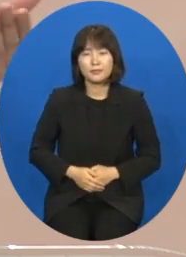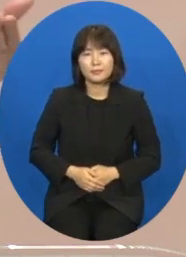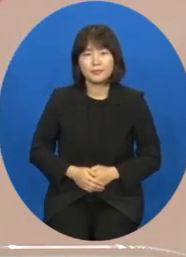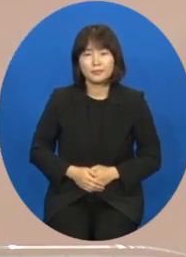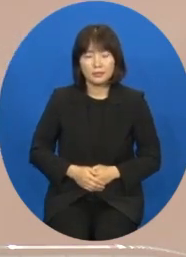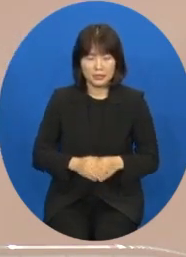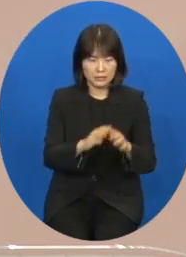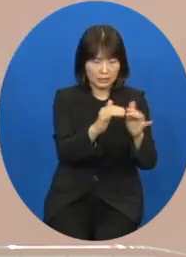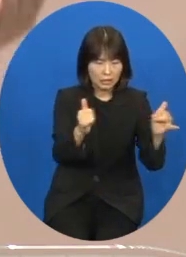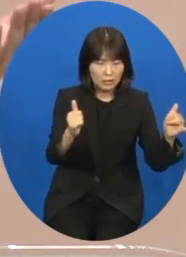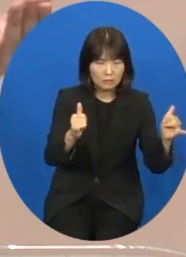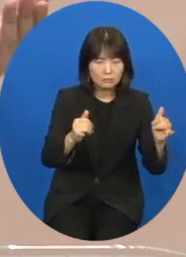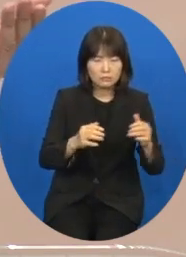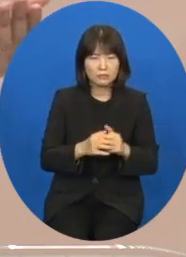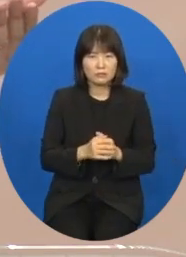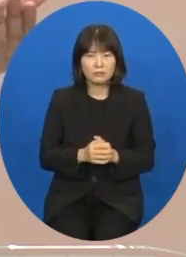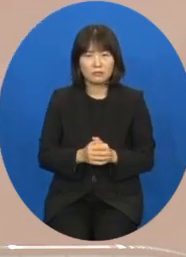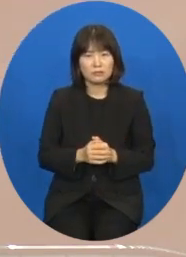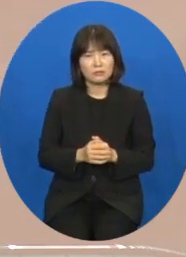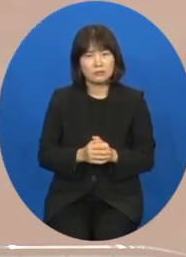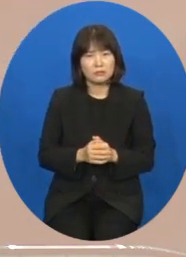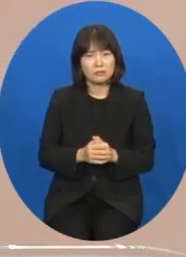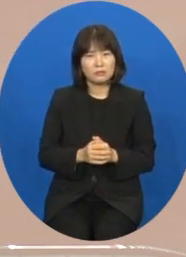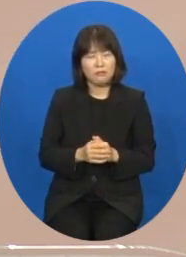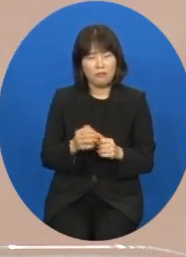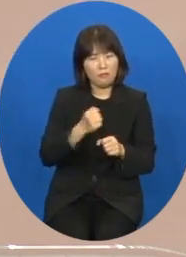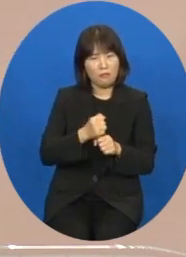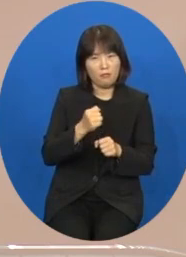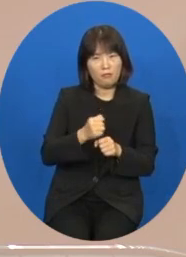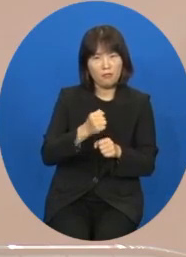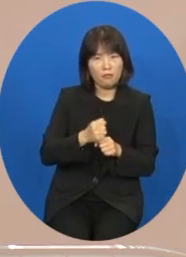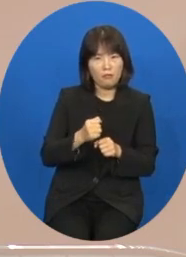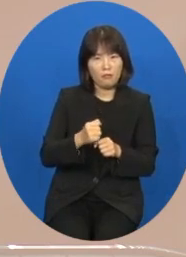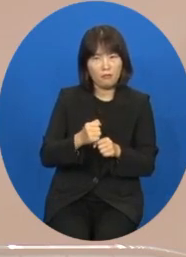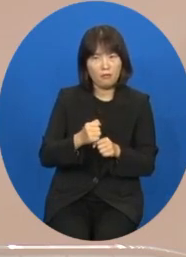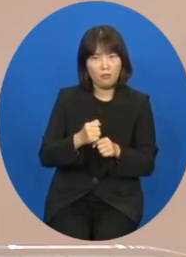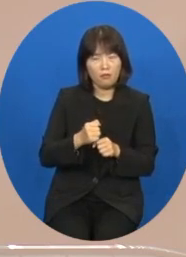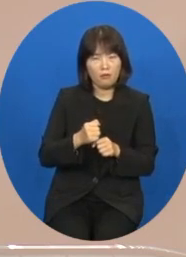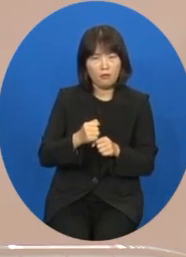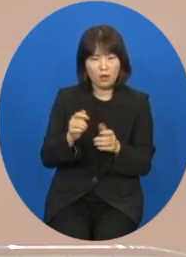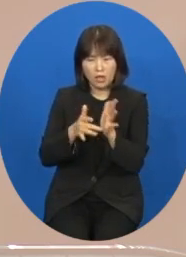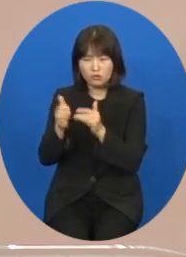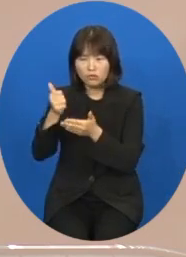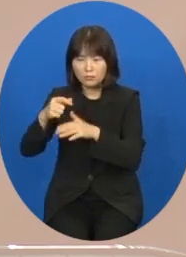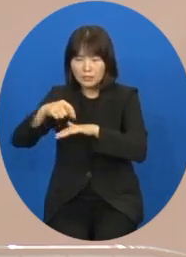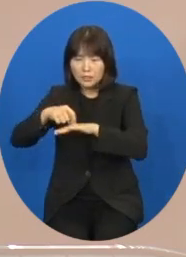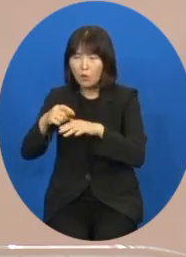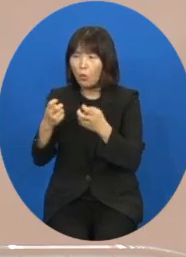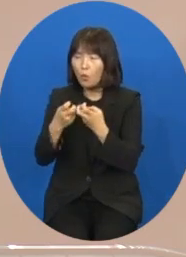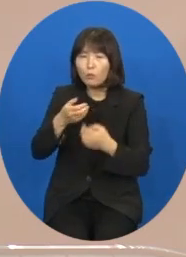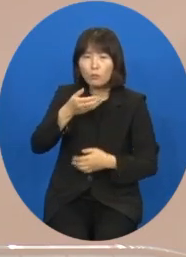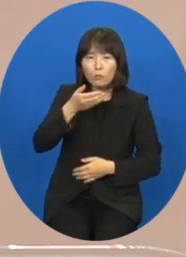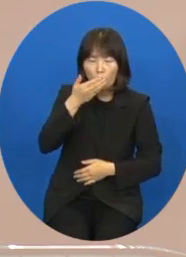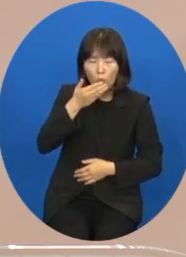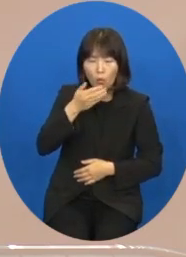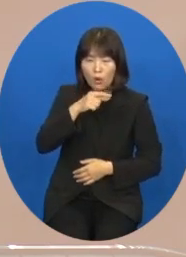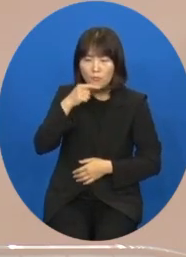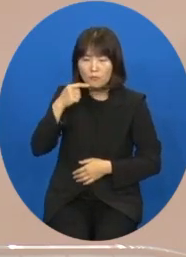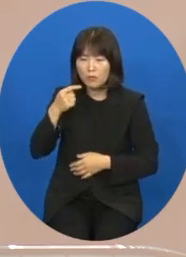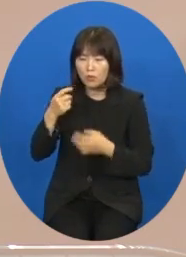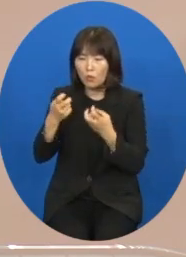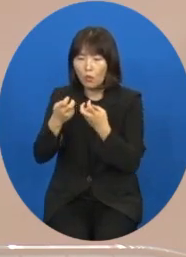사람들이 아주 질려버립니다. 도대체 자기 살을 어떻게 먹으라는 거야? 자기 피를 어떻게 마시라는